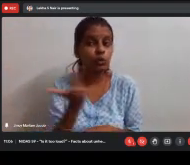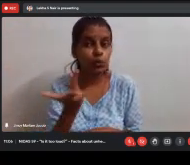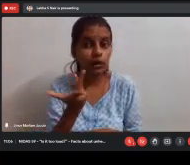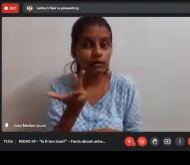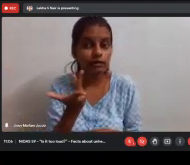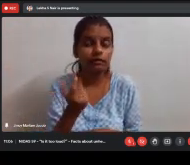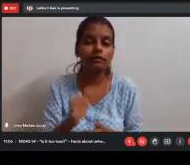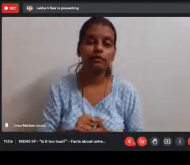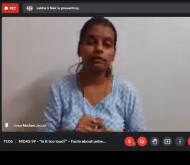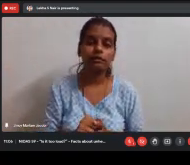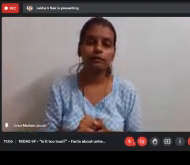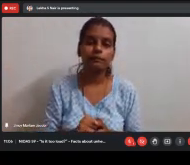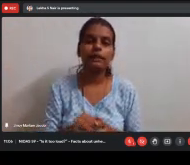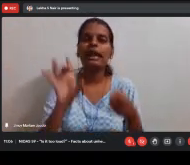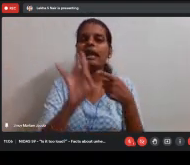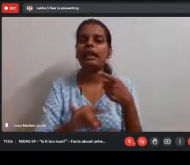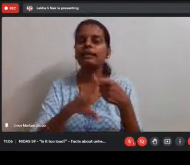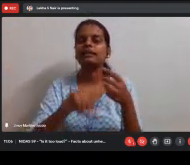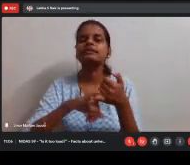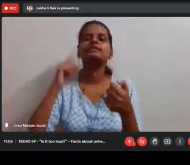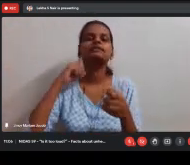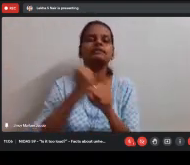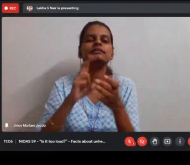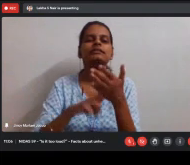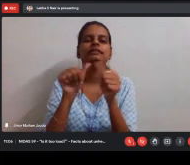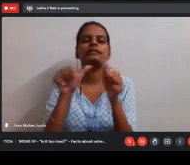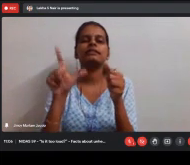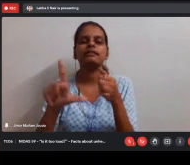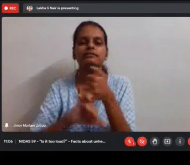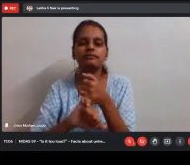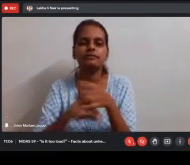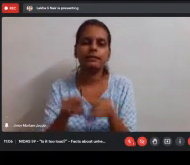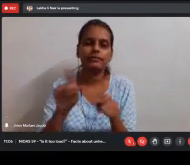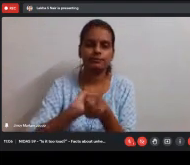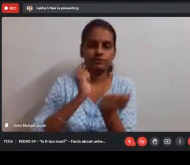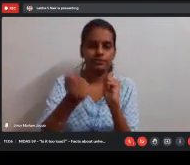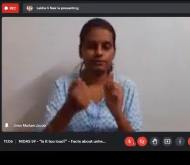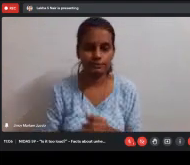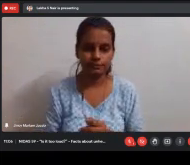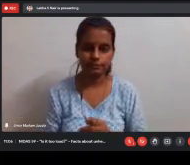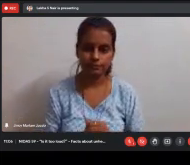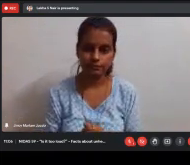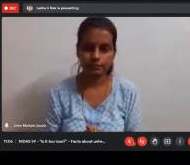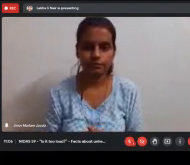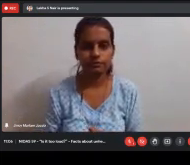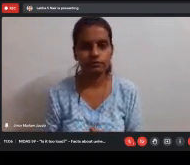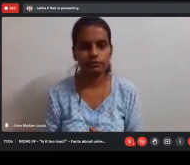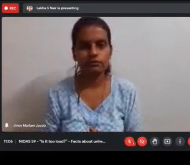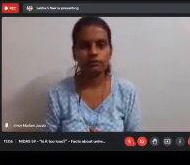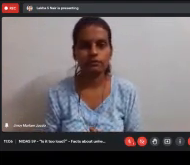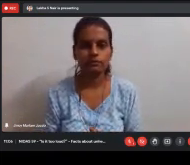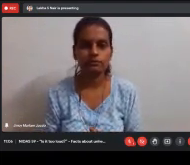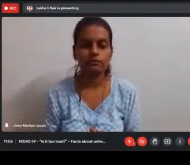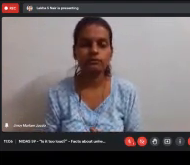ആ വേവ്സ് അല്ലെങ്കിൽ ആ ഓളങ്ങൾക്കനുസരിച്ച് അങ്ങോട്ടും ഇങ്ങോട്ടും ആടി ഒലയുന്നുണ്ട്. ഇങ്ങനെ ആടി ഒലയുമ്പോഴാണ്